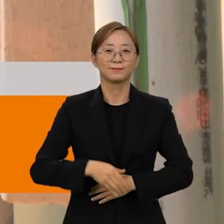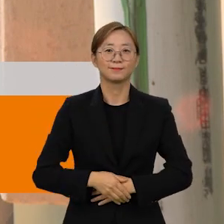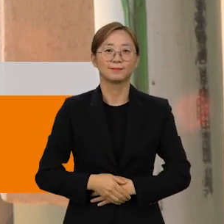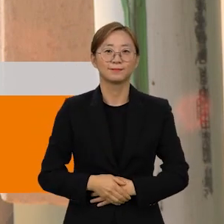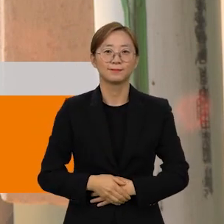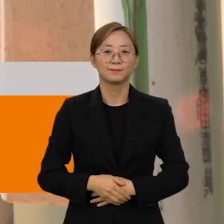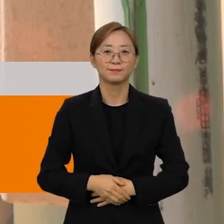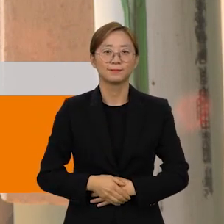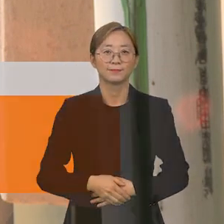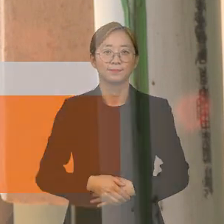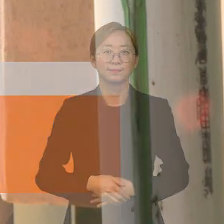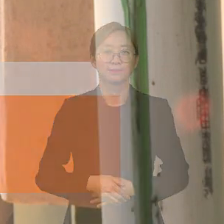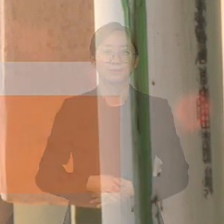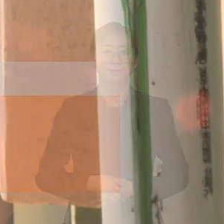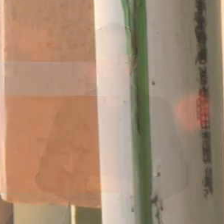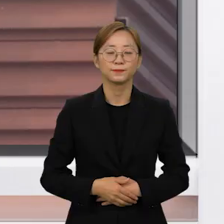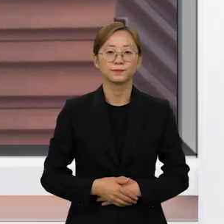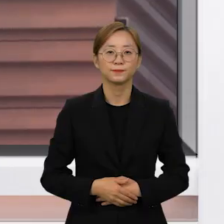기대됩니다.